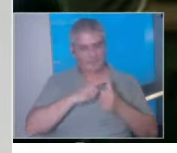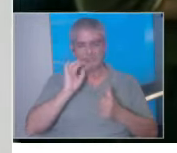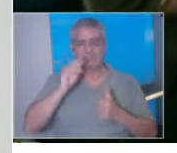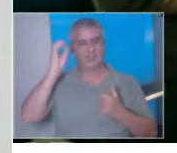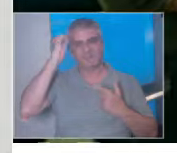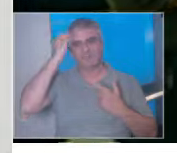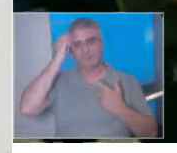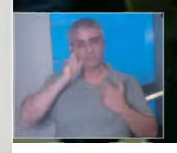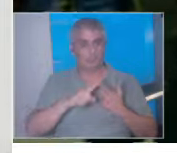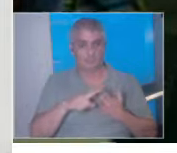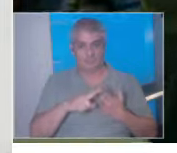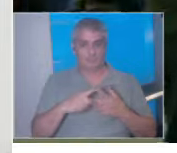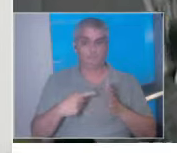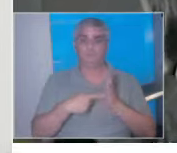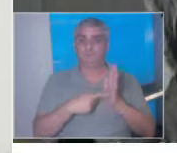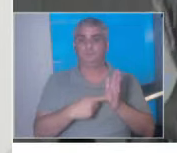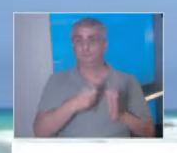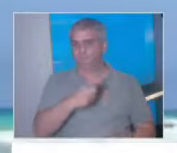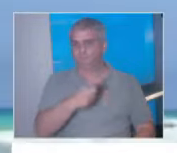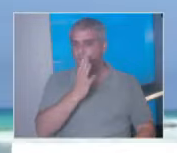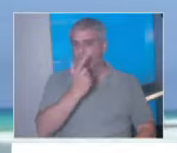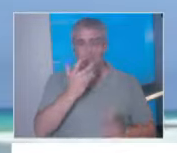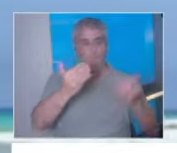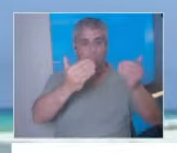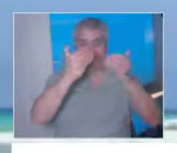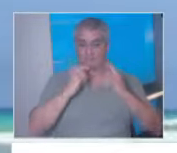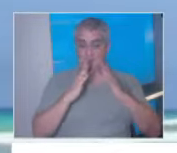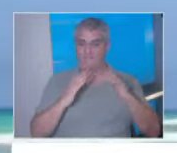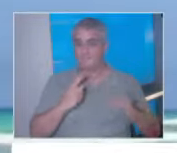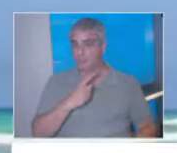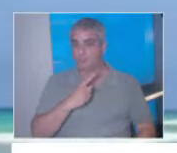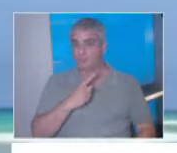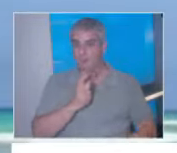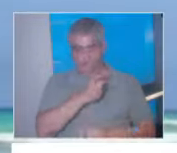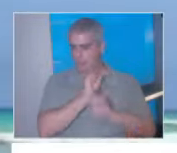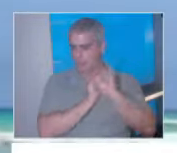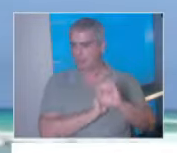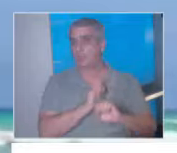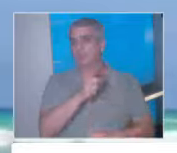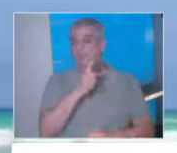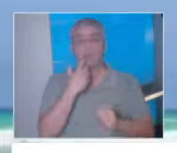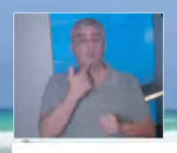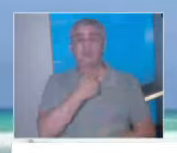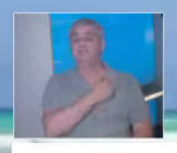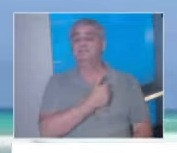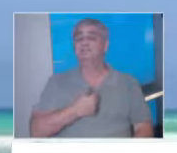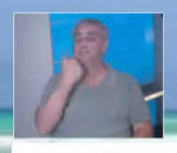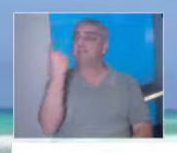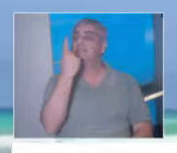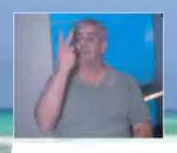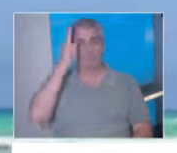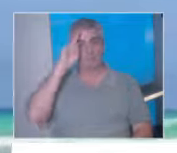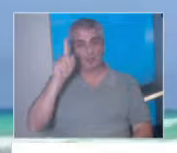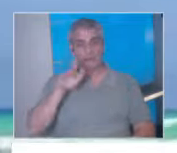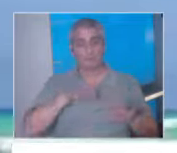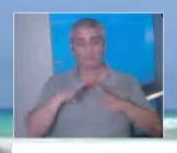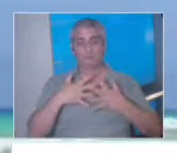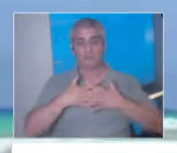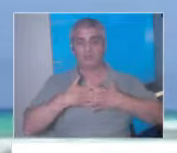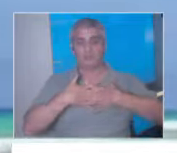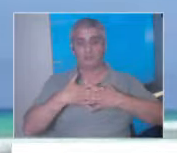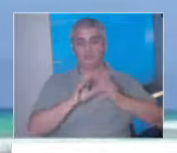שמיר. למשל, מה? היציאה מלבנון, למשל, הוא תמך, הוא היה השר היחידי מהליכוד בממשלת